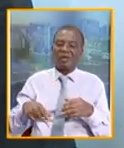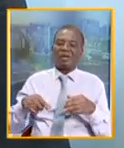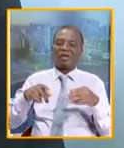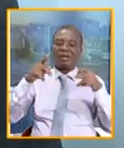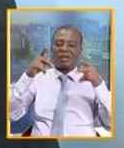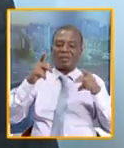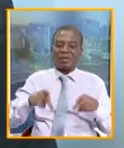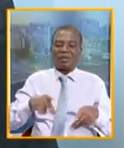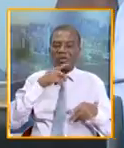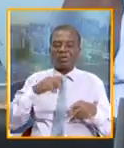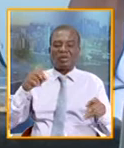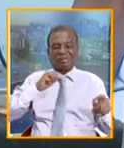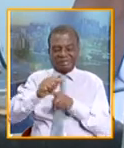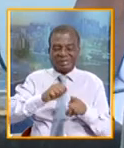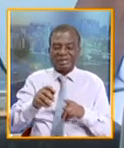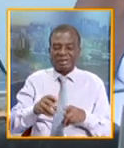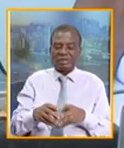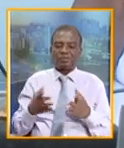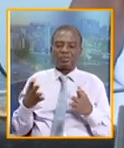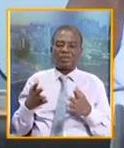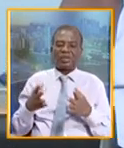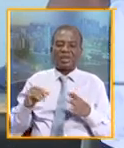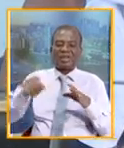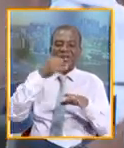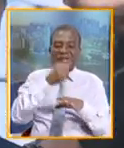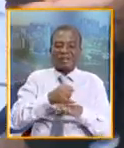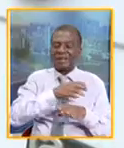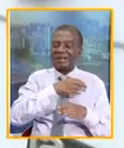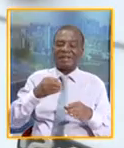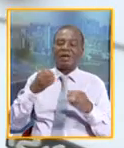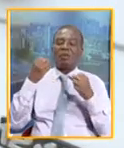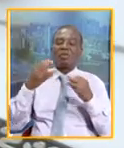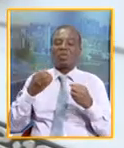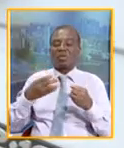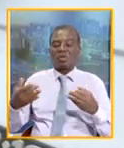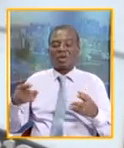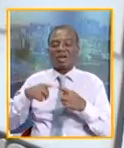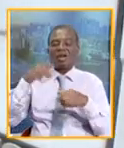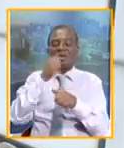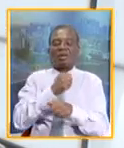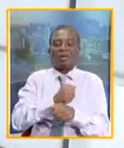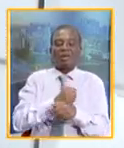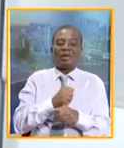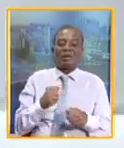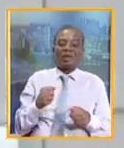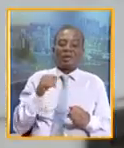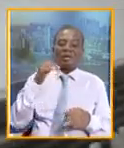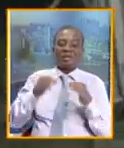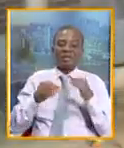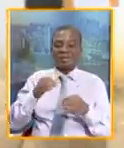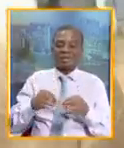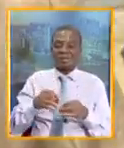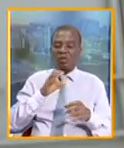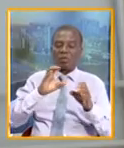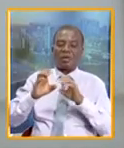Des installations comme celle-là, Touré BTS en a une vingtaine, la plupart à Abidjan. S'il rechigne à communiquer sur ses